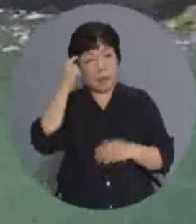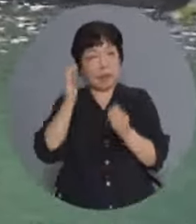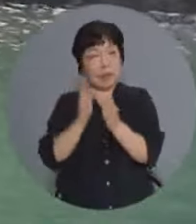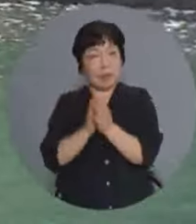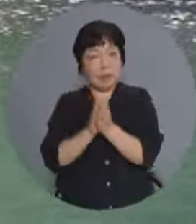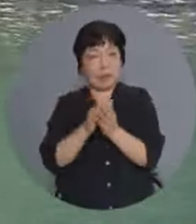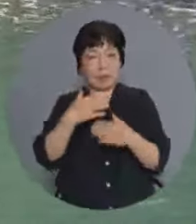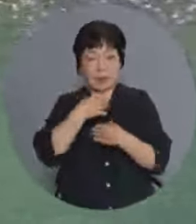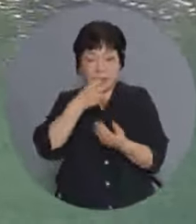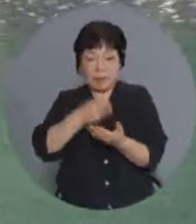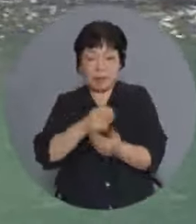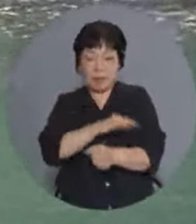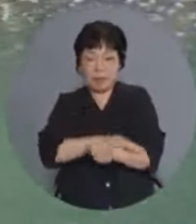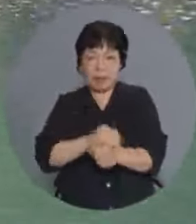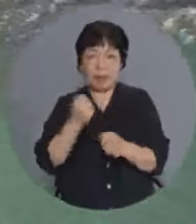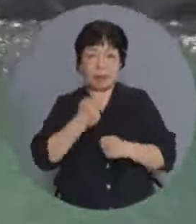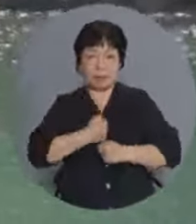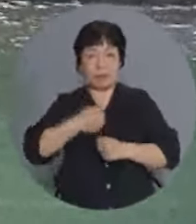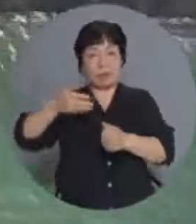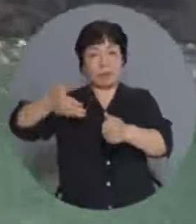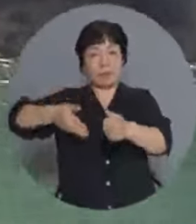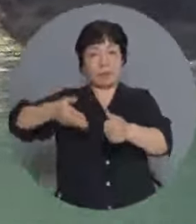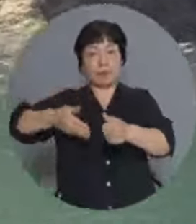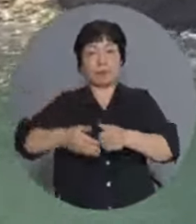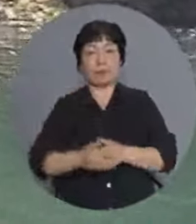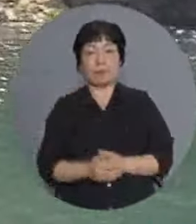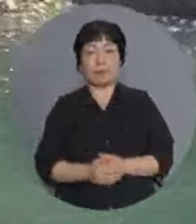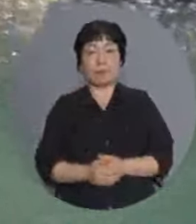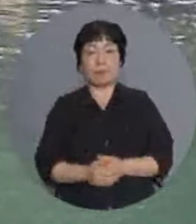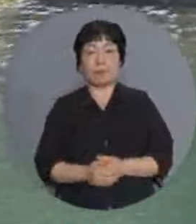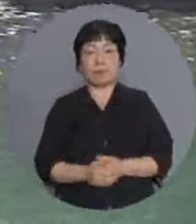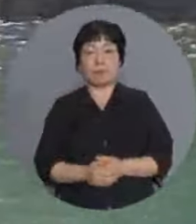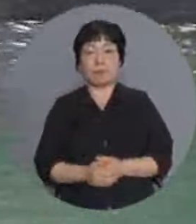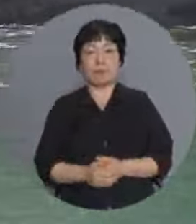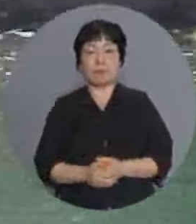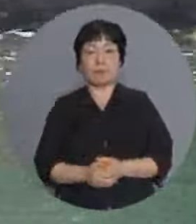안전수칙 준수가 더욱 절실히 요구됩니다. MBC 뉴스 최황지입니다.